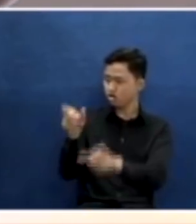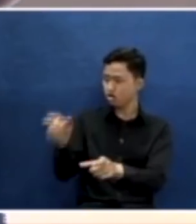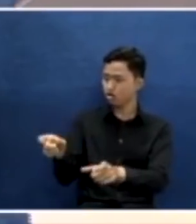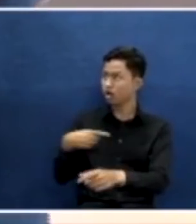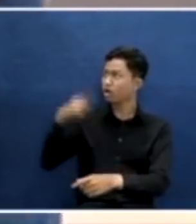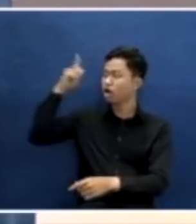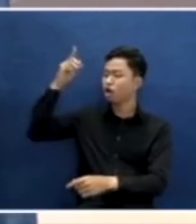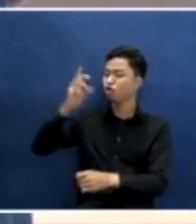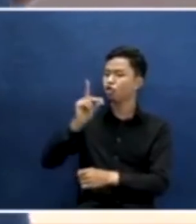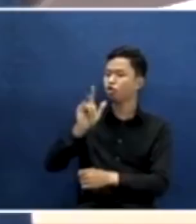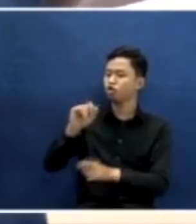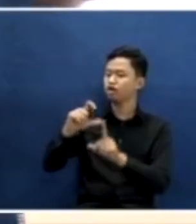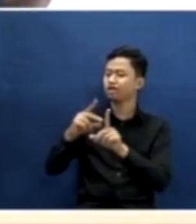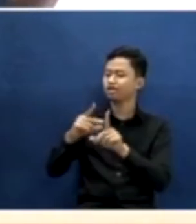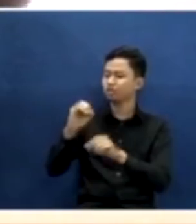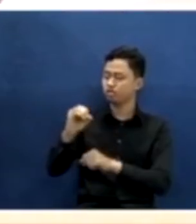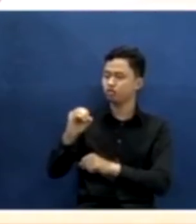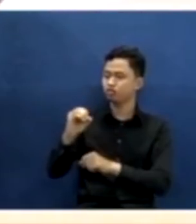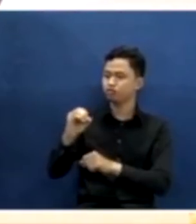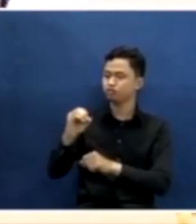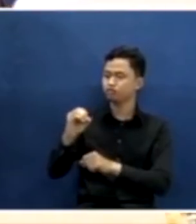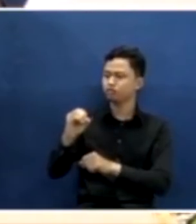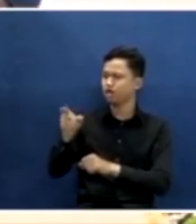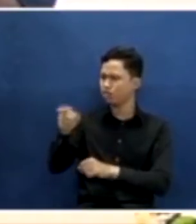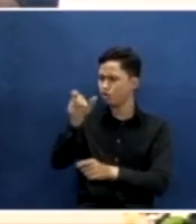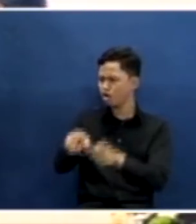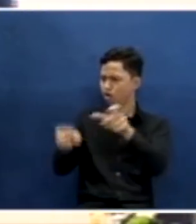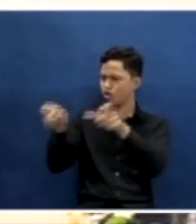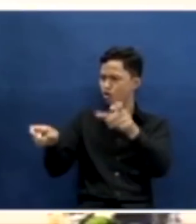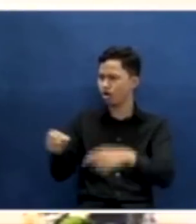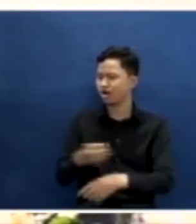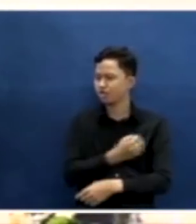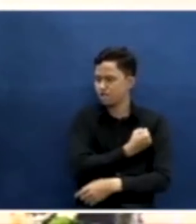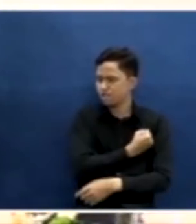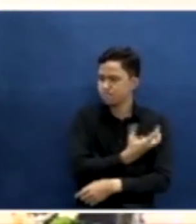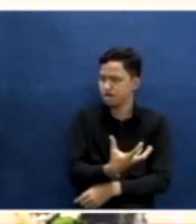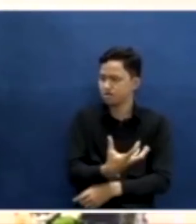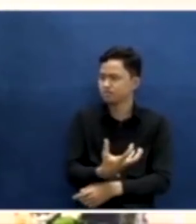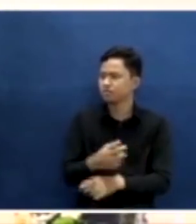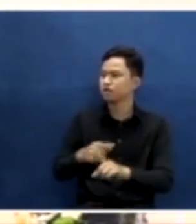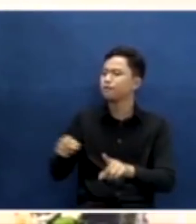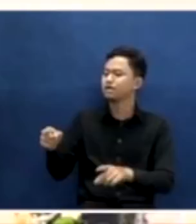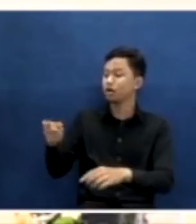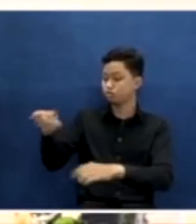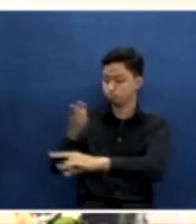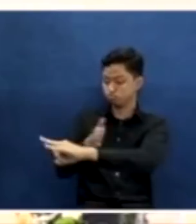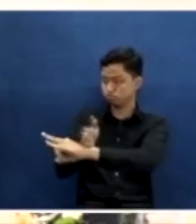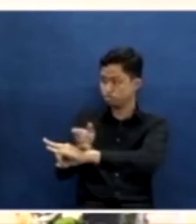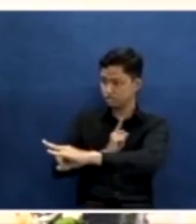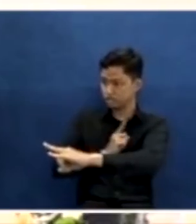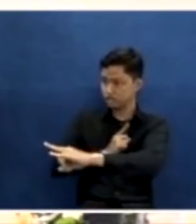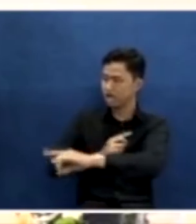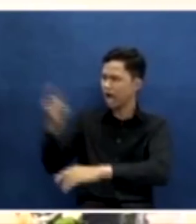diridhoi oleh Allah kalian mengaku sebagai orang-orang yang beriman kepada Allah tapi kalian halalkan apa yang disembelih oleh tangan